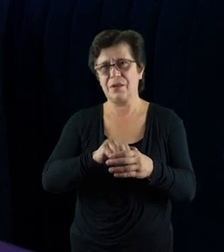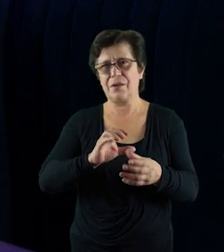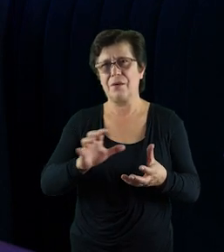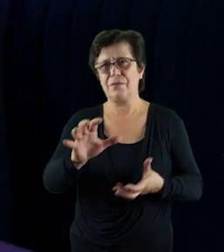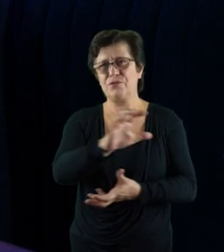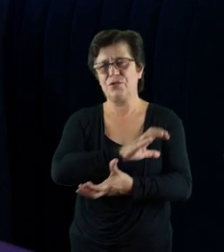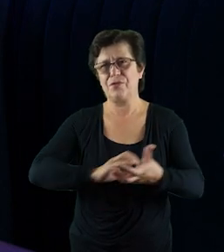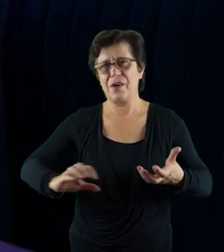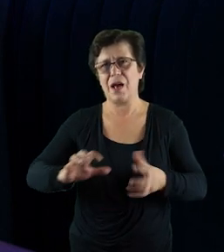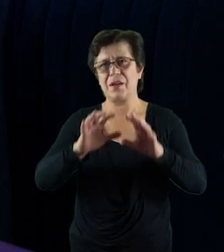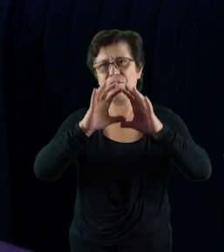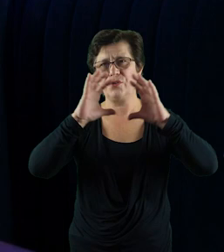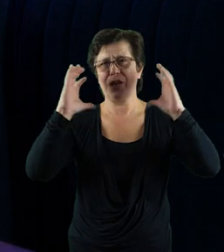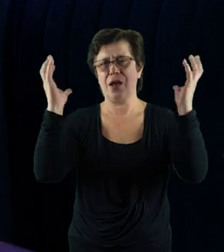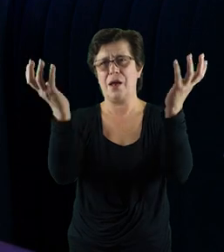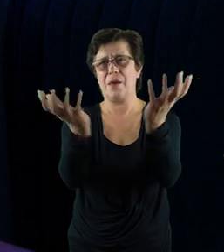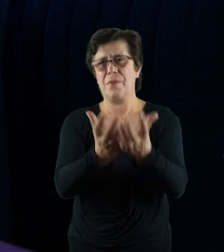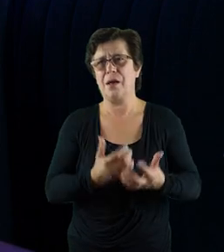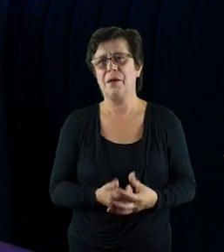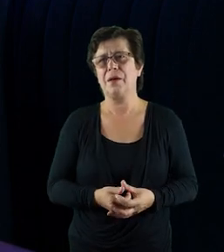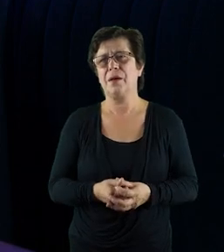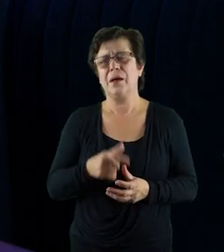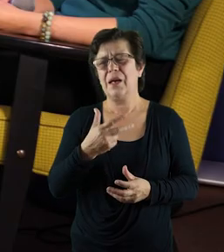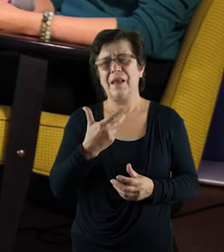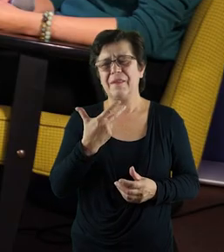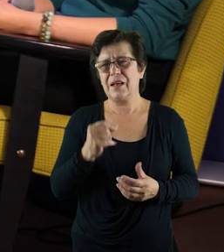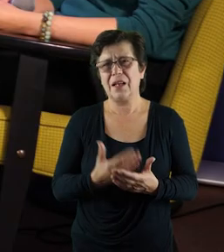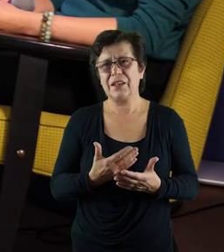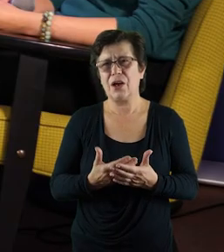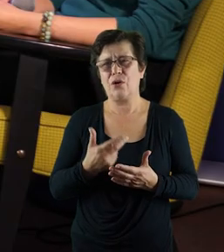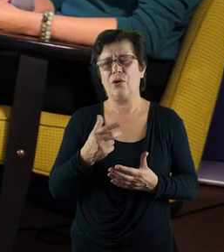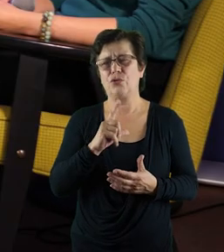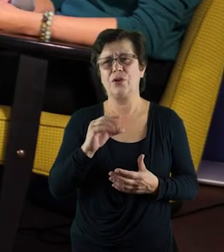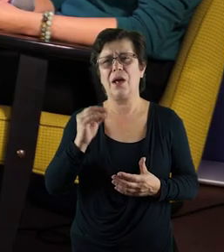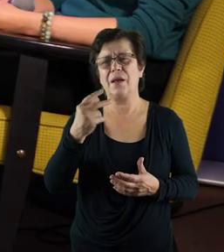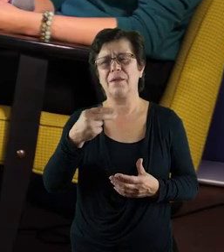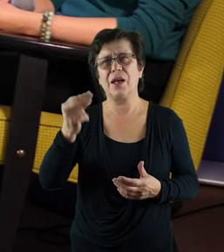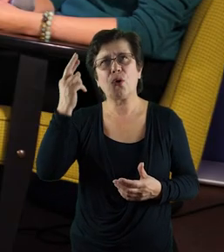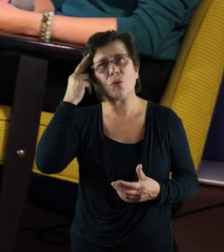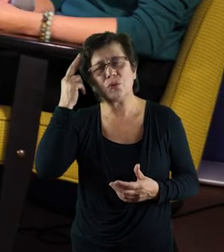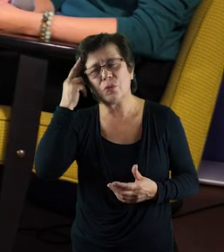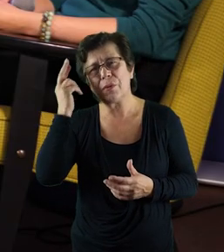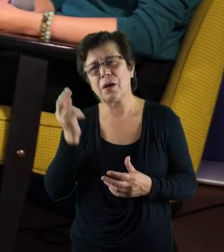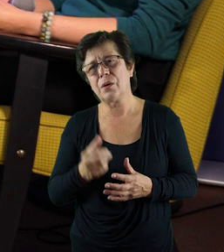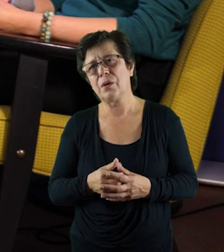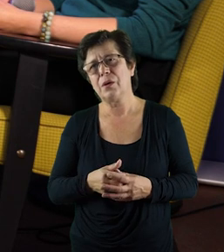I mi się wydaje, że nie dlatego, że nie rozumiał konsekwencji.